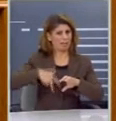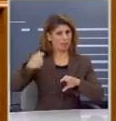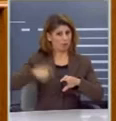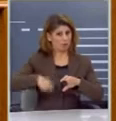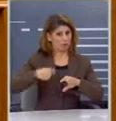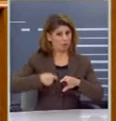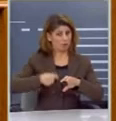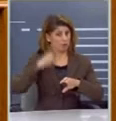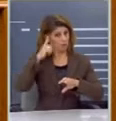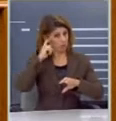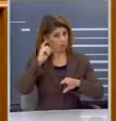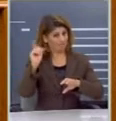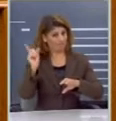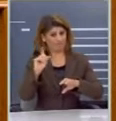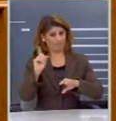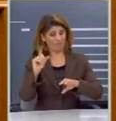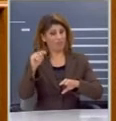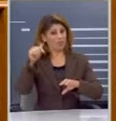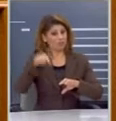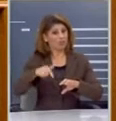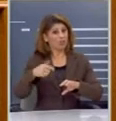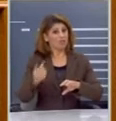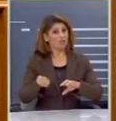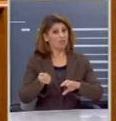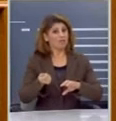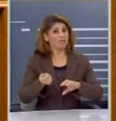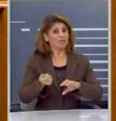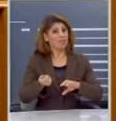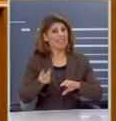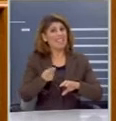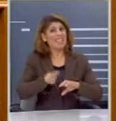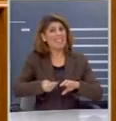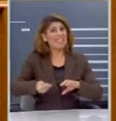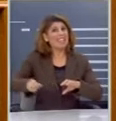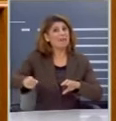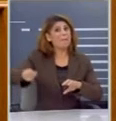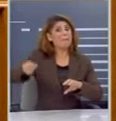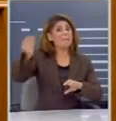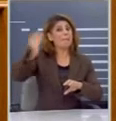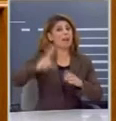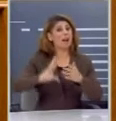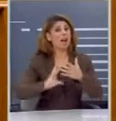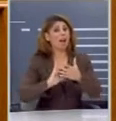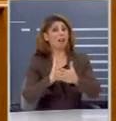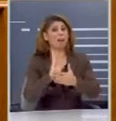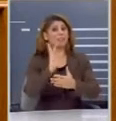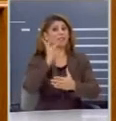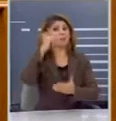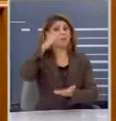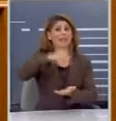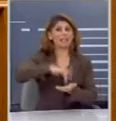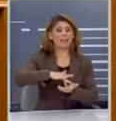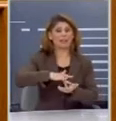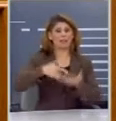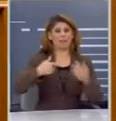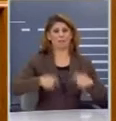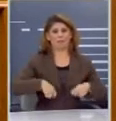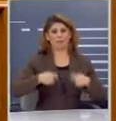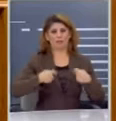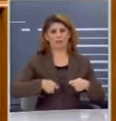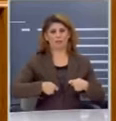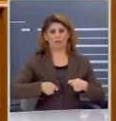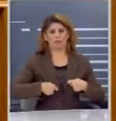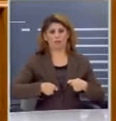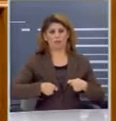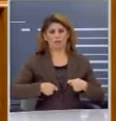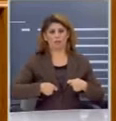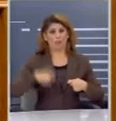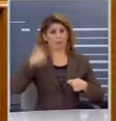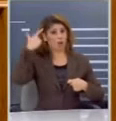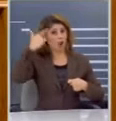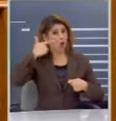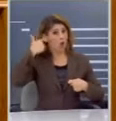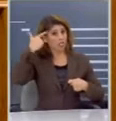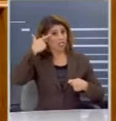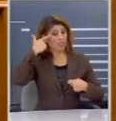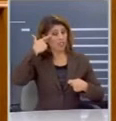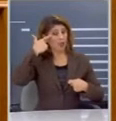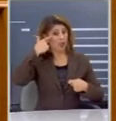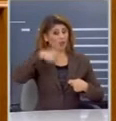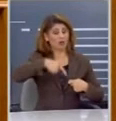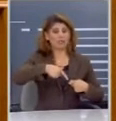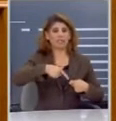γνωρίζαμε. Συμβαίνει τώρα στα υπεραναπτυγμένα κέντρα του καπιταλισμού. Από το Λονδίνο ως τη Ρώμη,